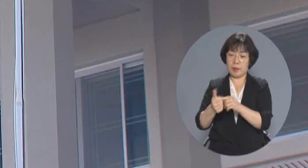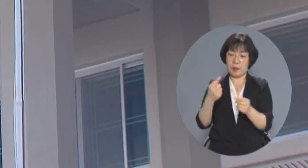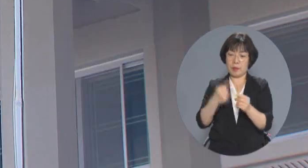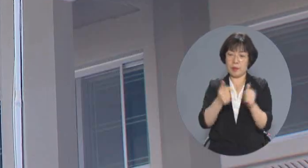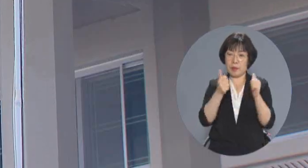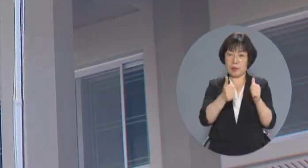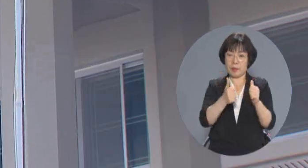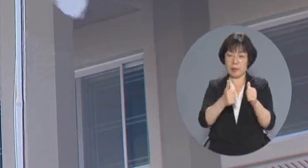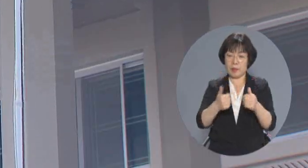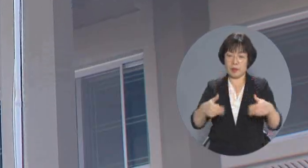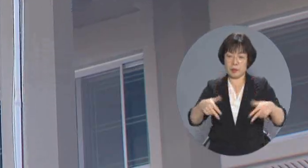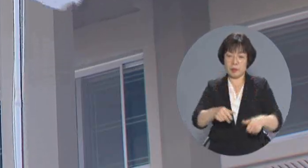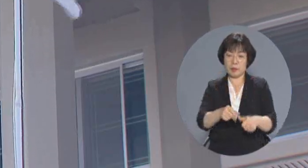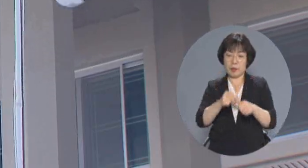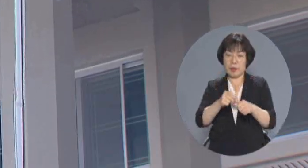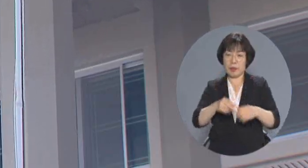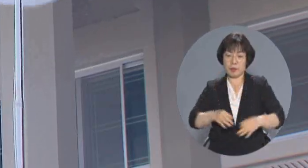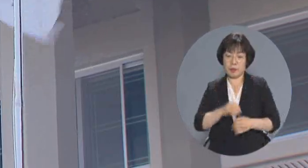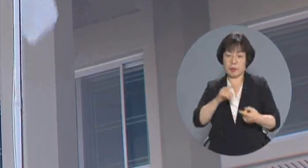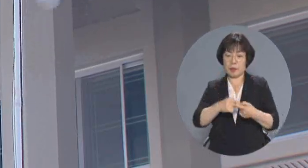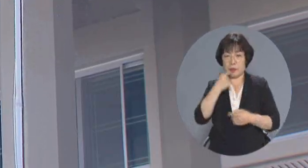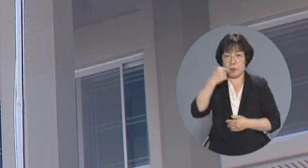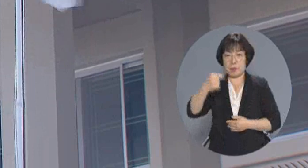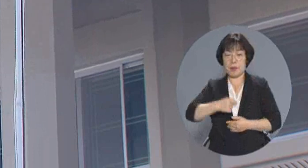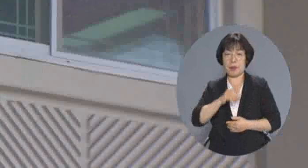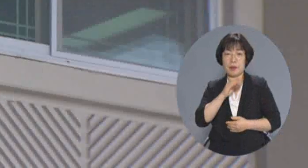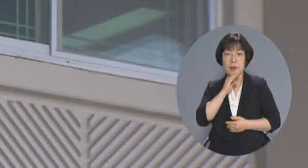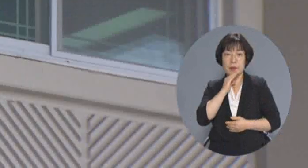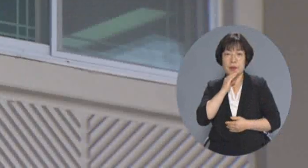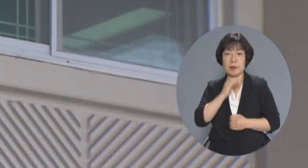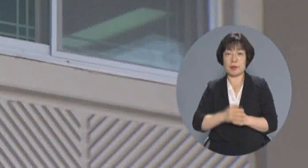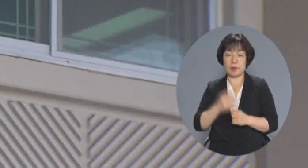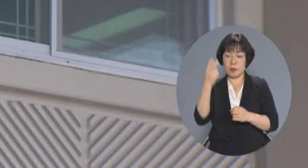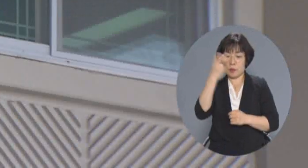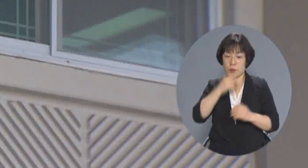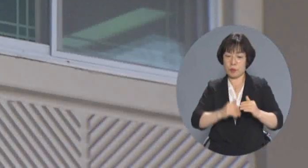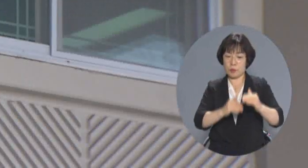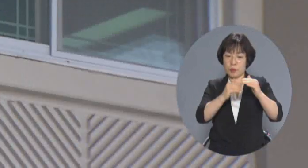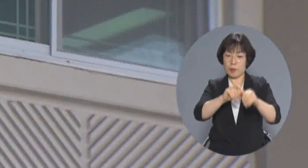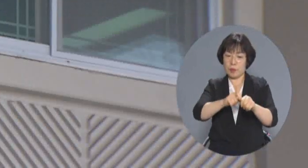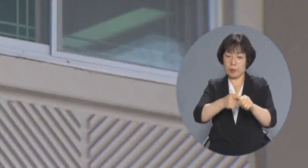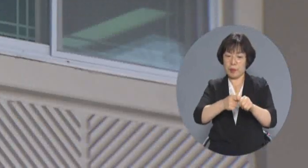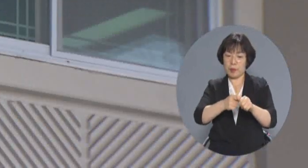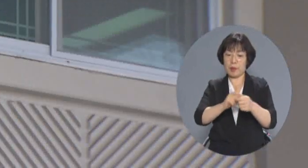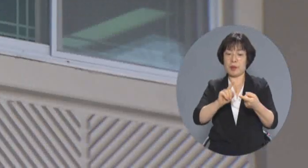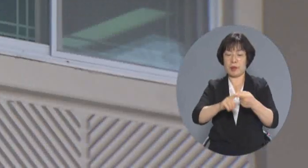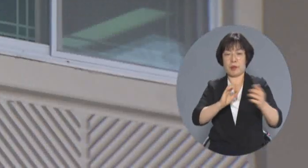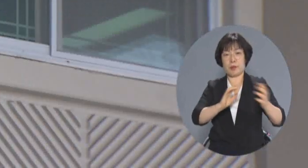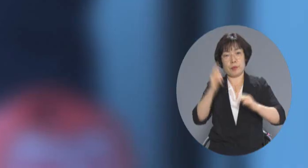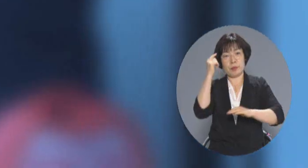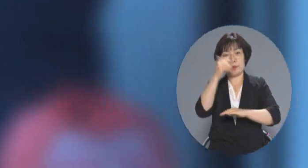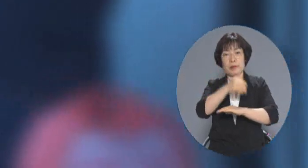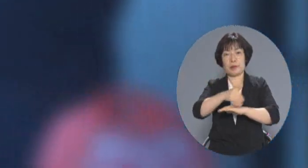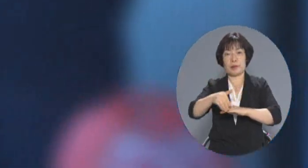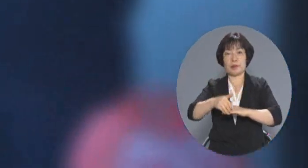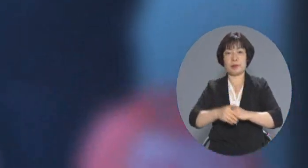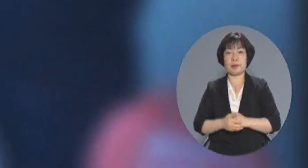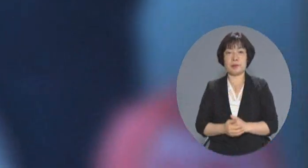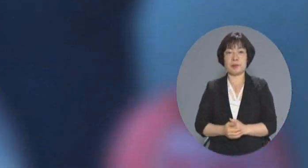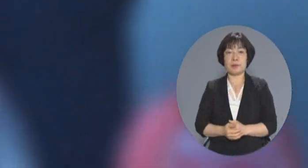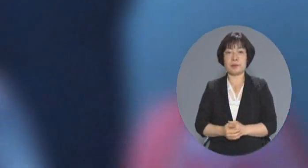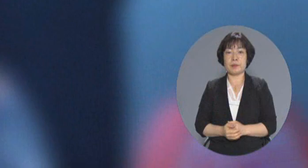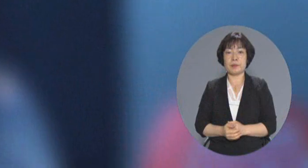선고와 채용 비리 의혹에 대한 민원이 제기된 건 사실이라며 조사를 진행해 처분을 논의할 계획이라고 밝혔습니다. MBC